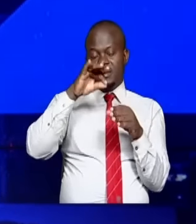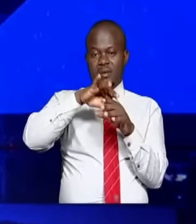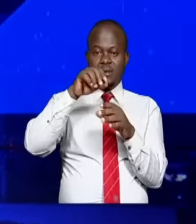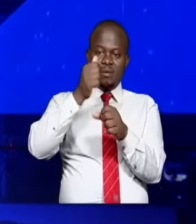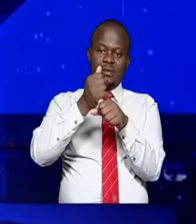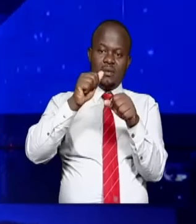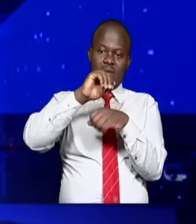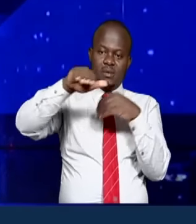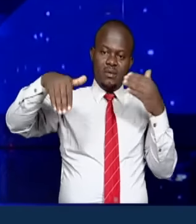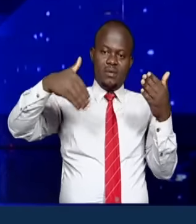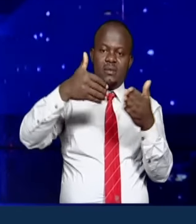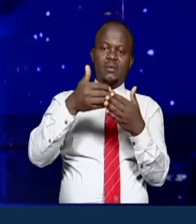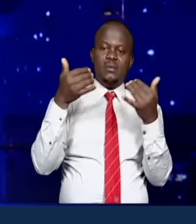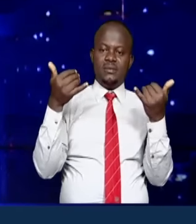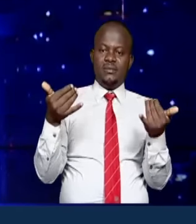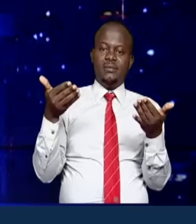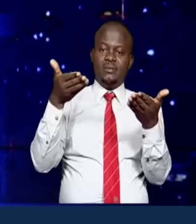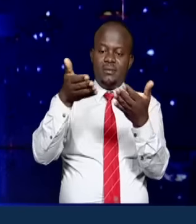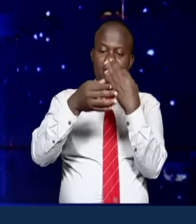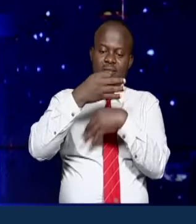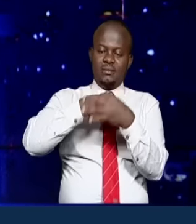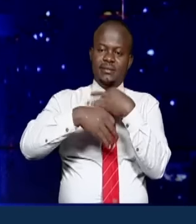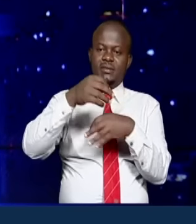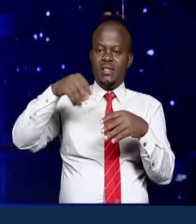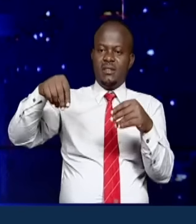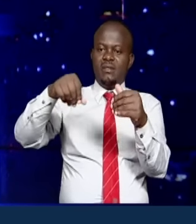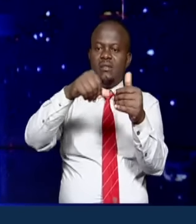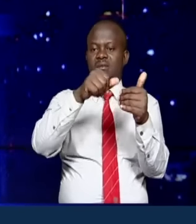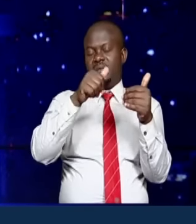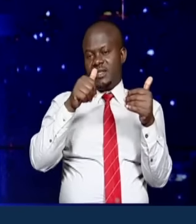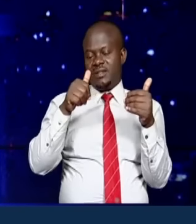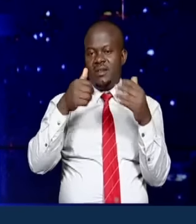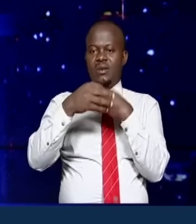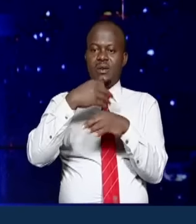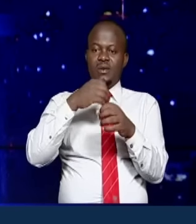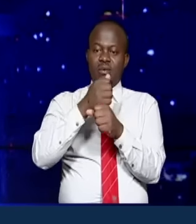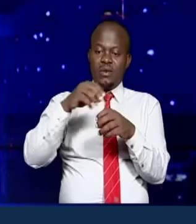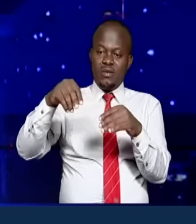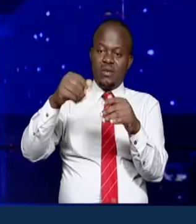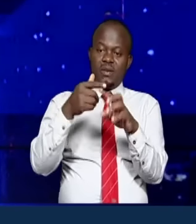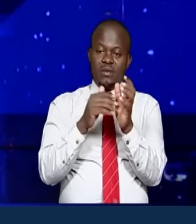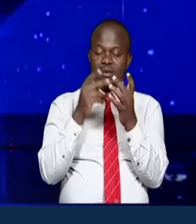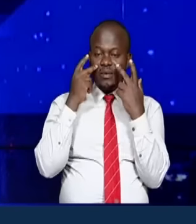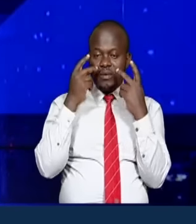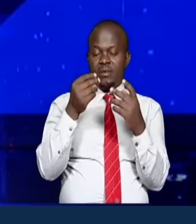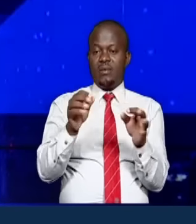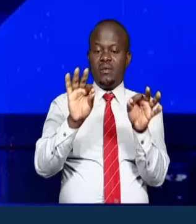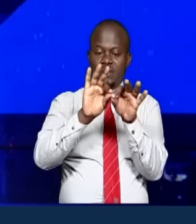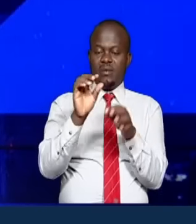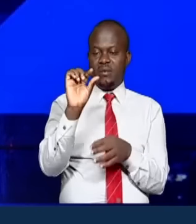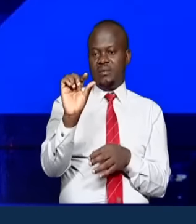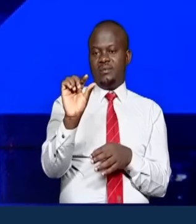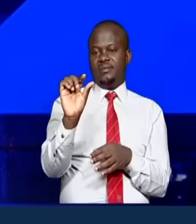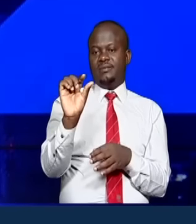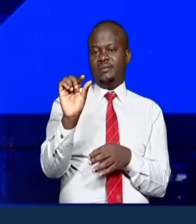ibishoboka byose akazana inganda zikora ifumbire y'imborera kandi bakabona iyo fumbire ku giciro gito.